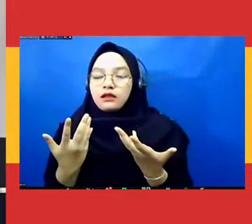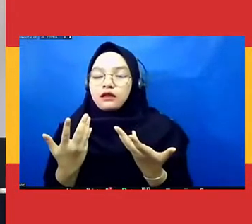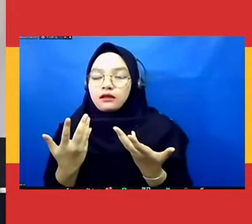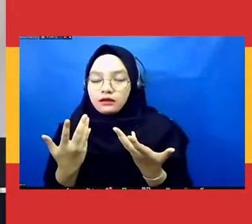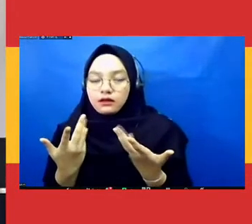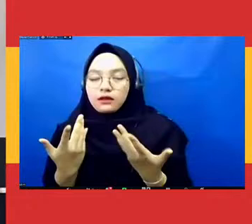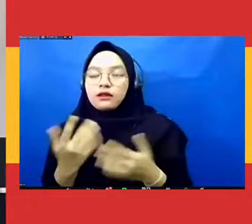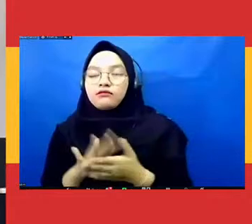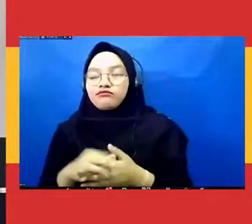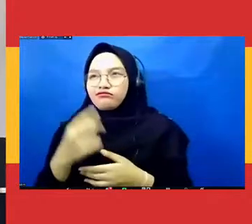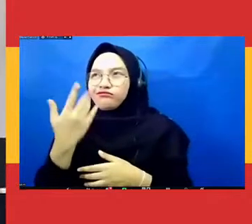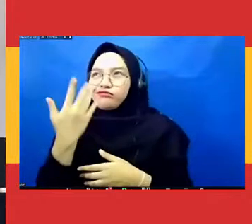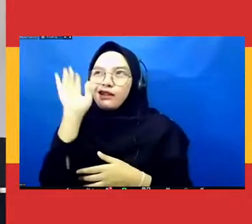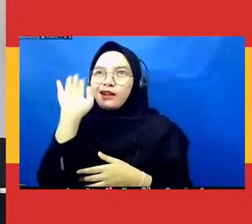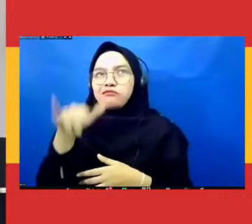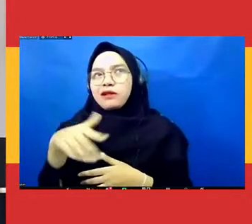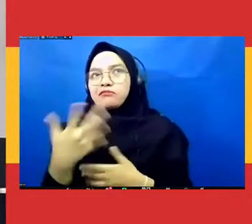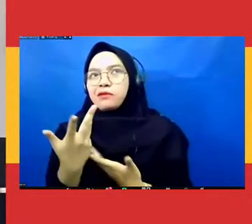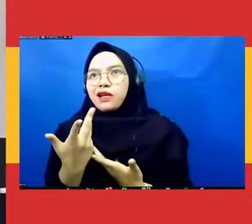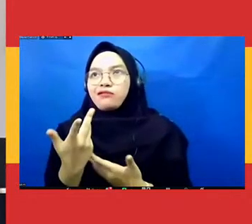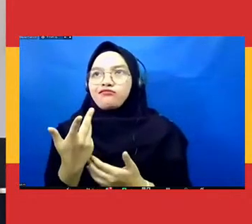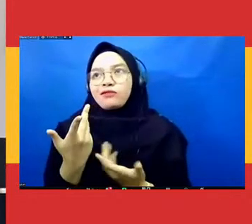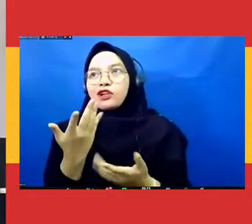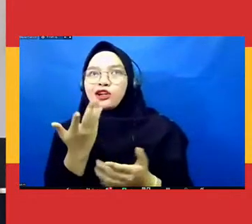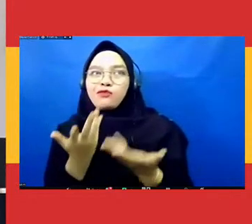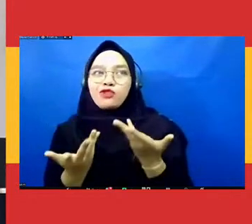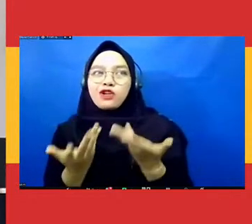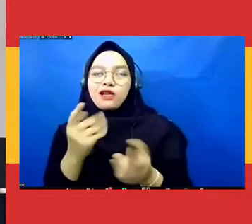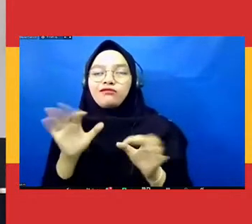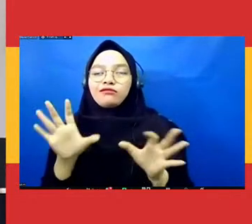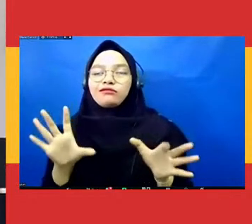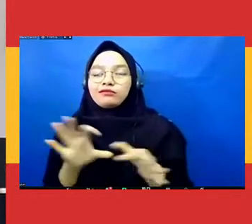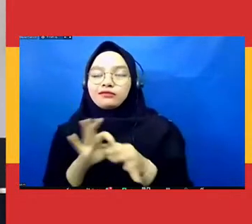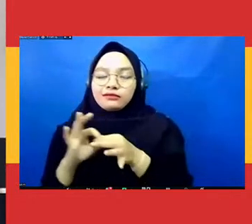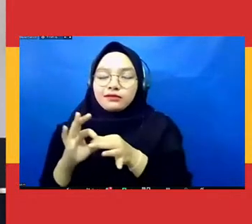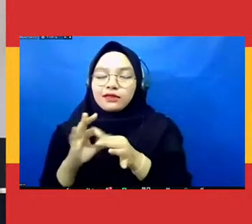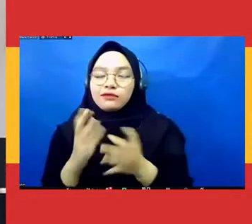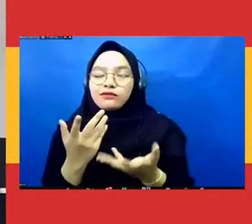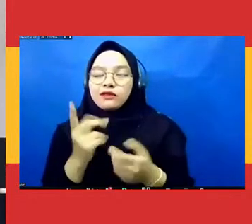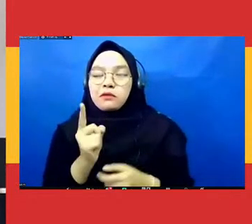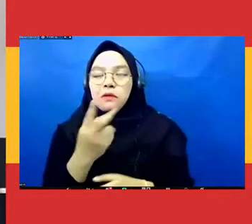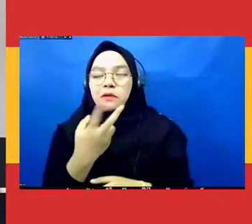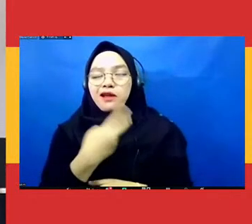kerjasama memang antara Indonesia dan Korea Selatan ini menjadi